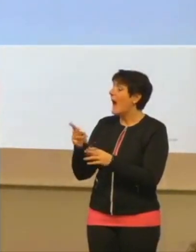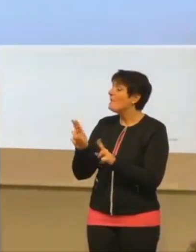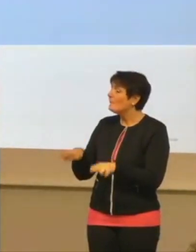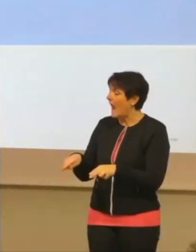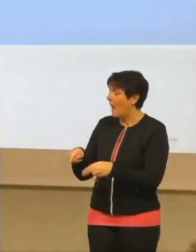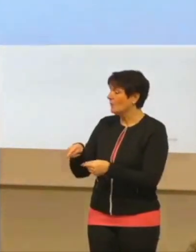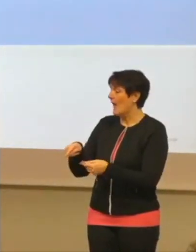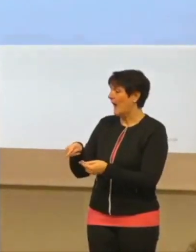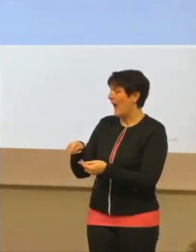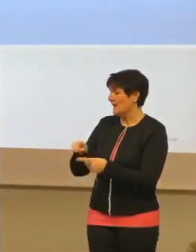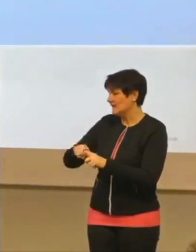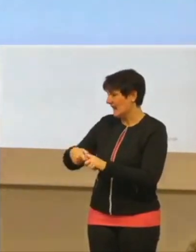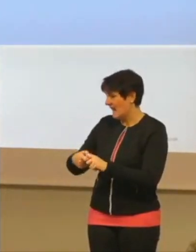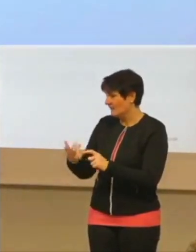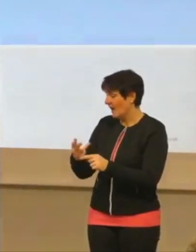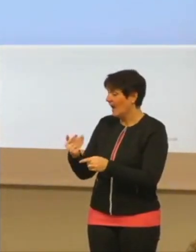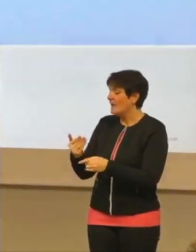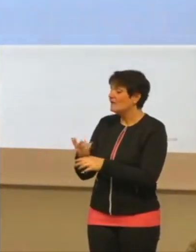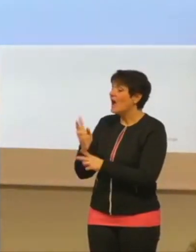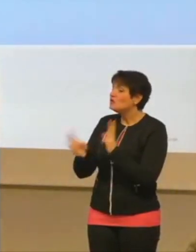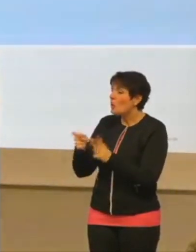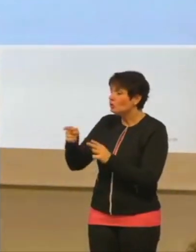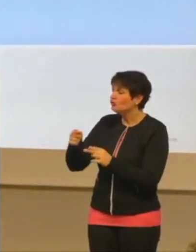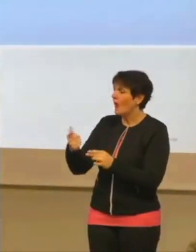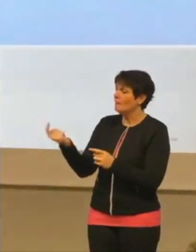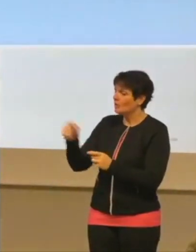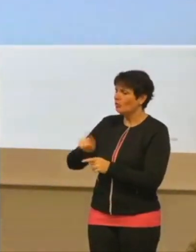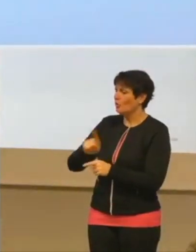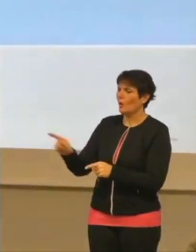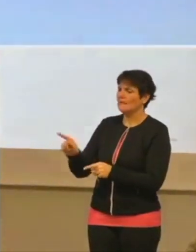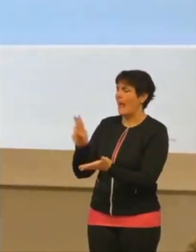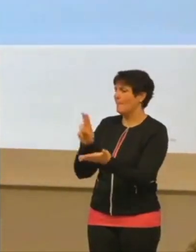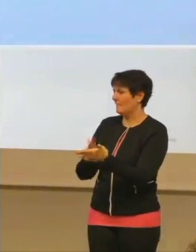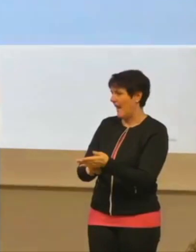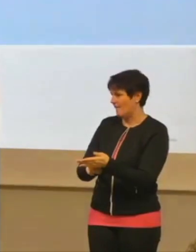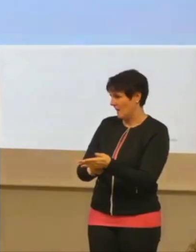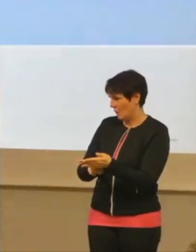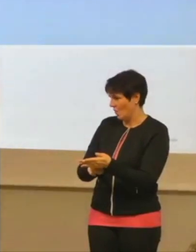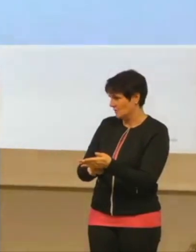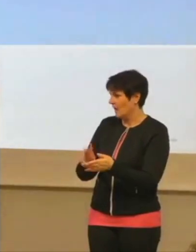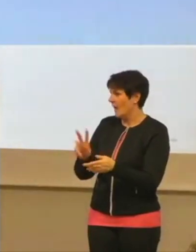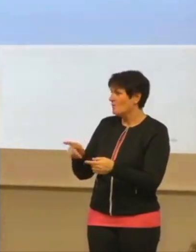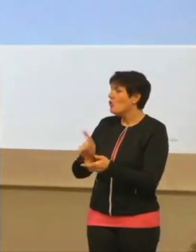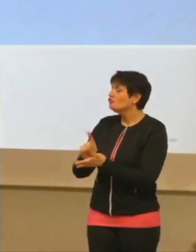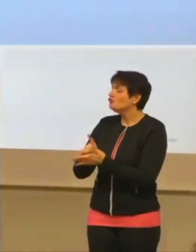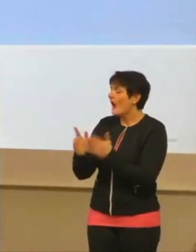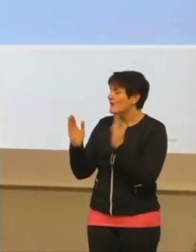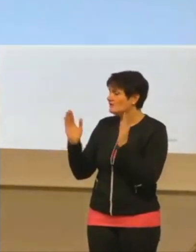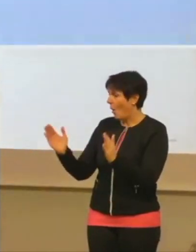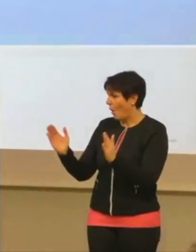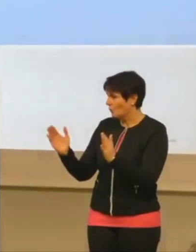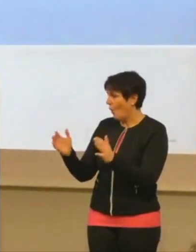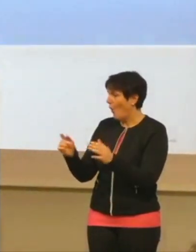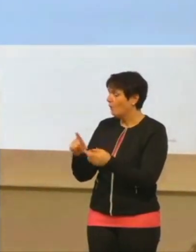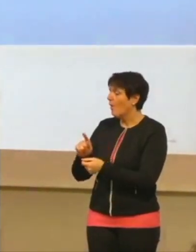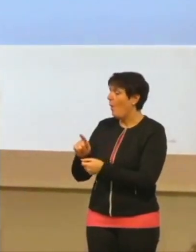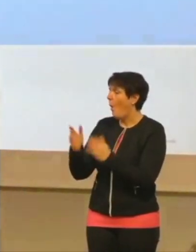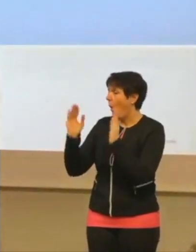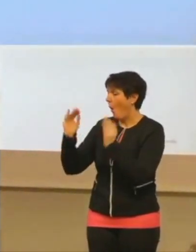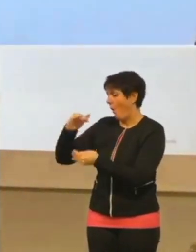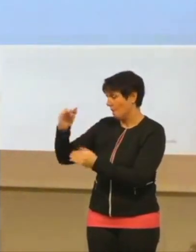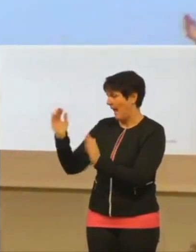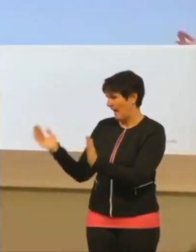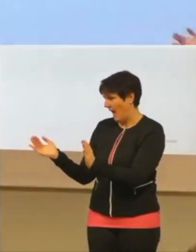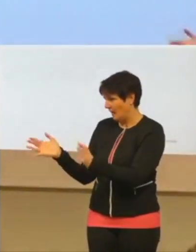meni, da je v postopku pred sodiščem prišlo do nepravilnosti. Zadržanje je časovno omejeno, podrobnosti o samih pogojih